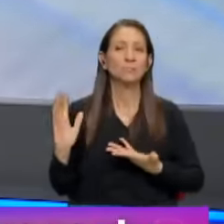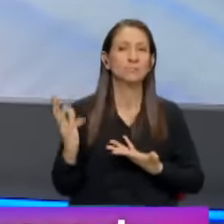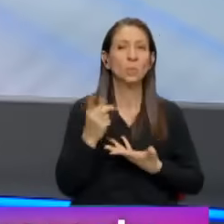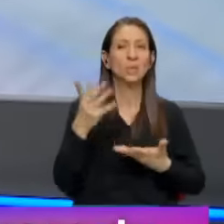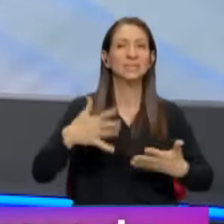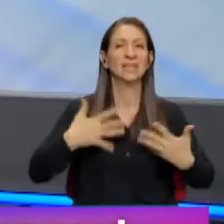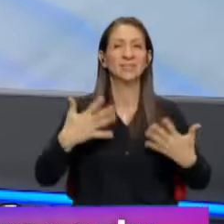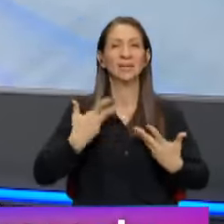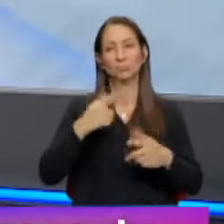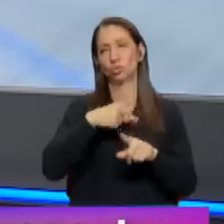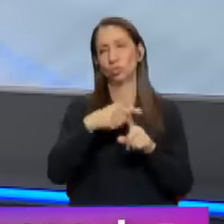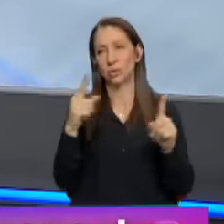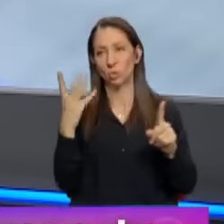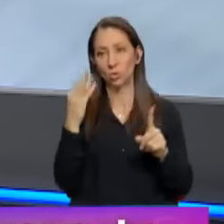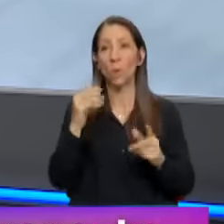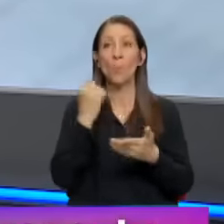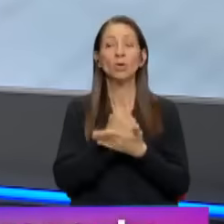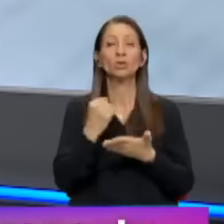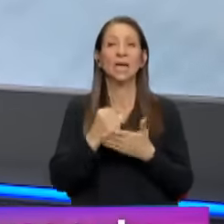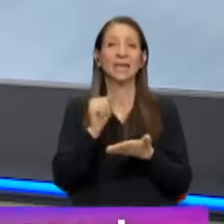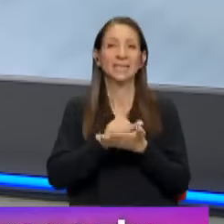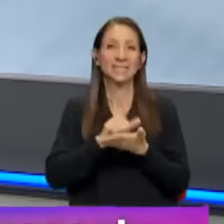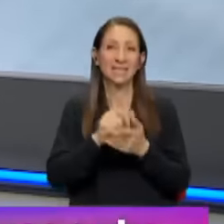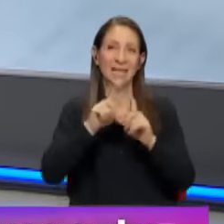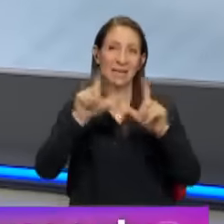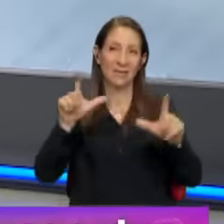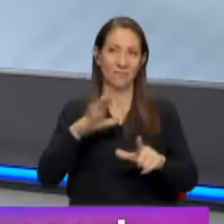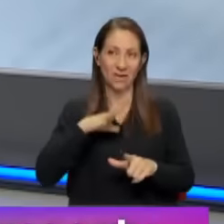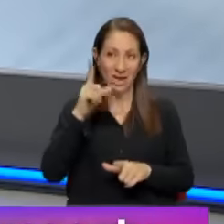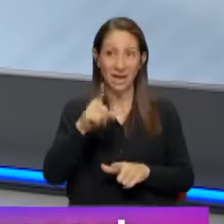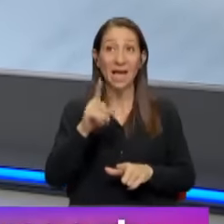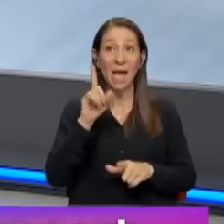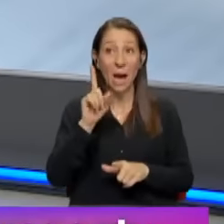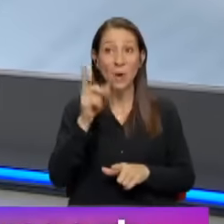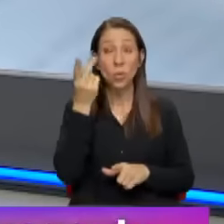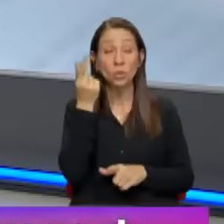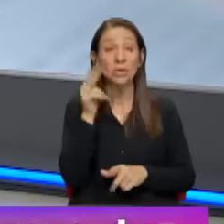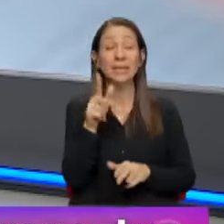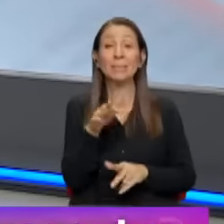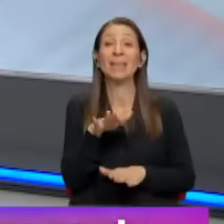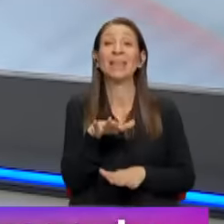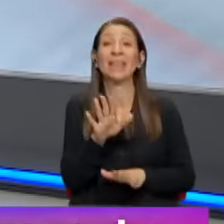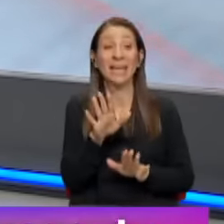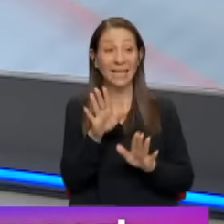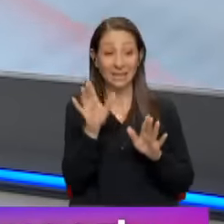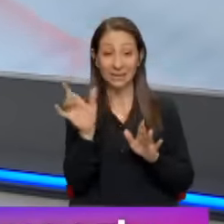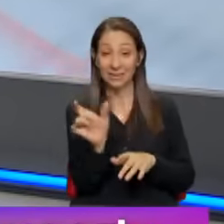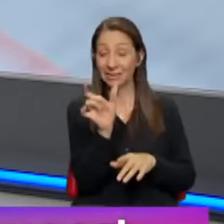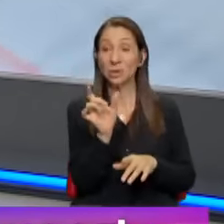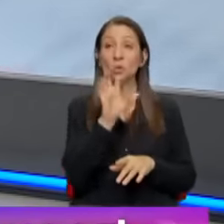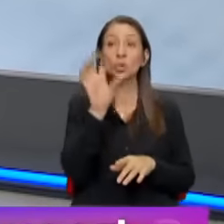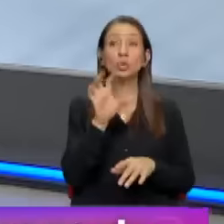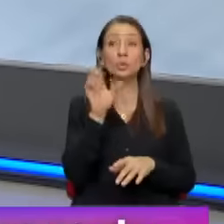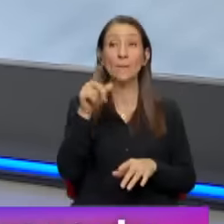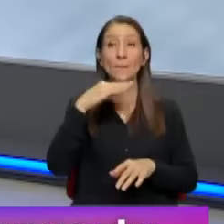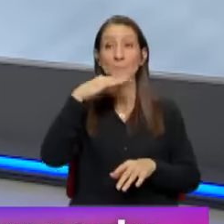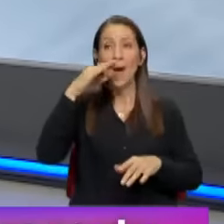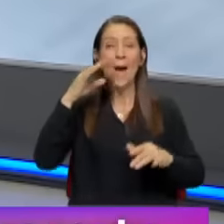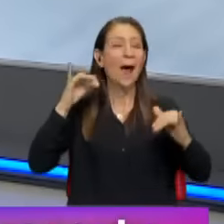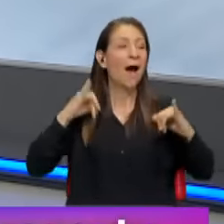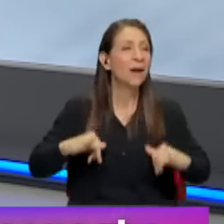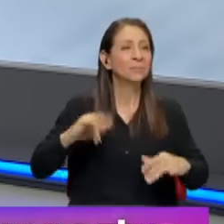Onları sevindiren bir süreç oldu. Posta gazetesinde de yer alıyor. Yalnız unutulacak gibi değil kısmı şu. Turizmcilerin bayram